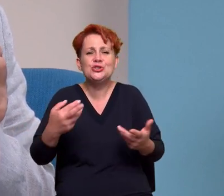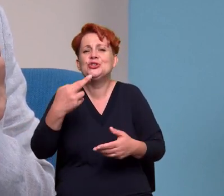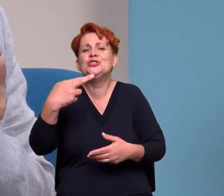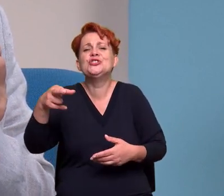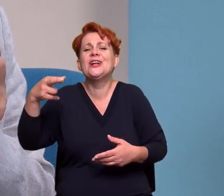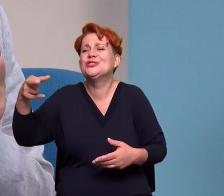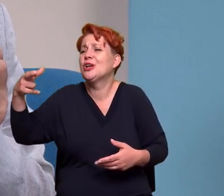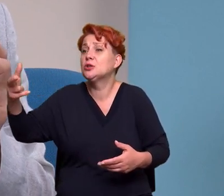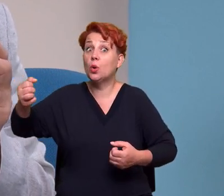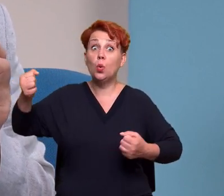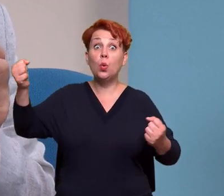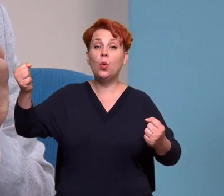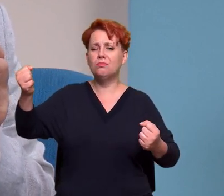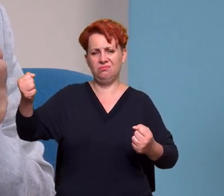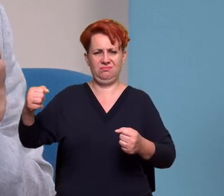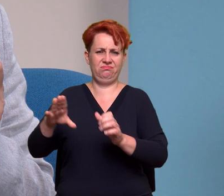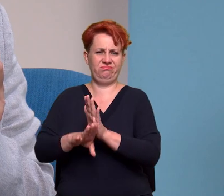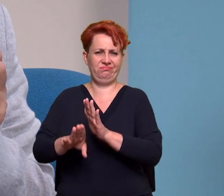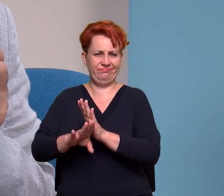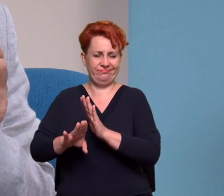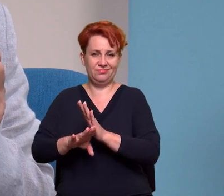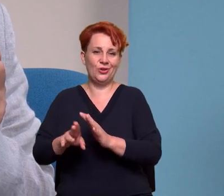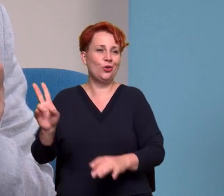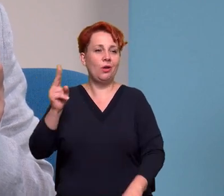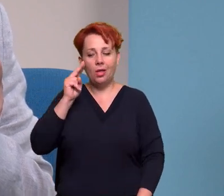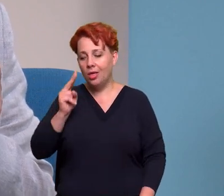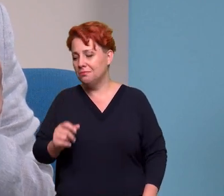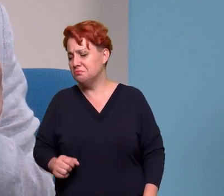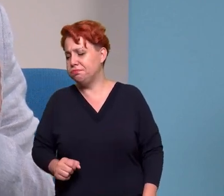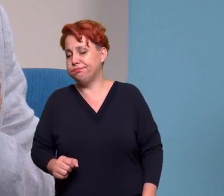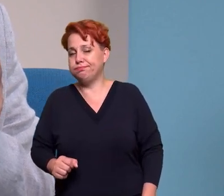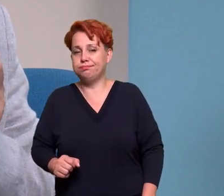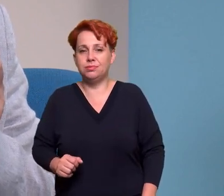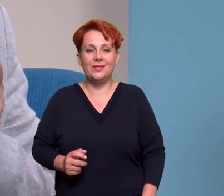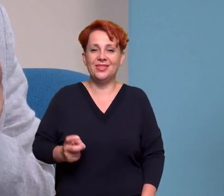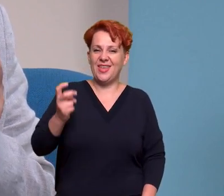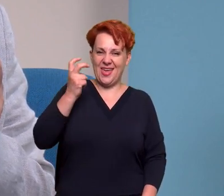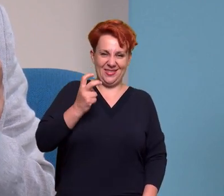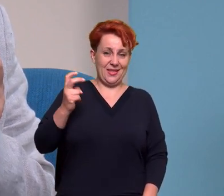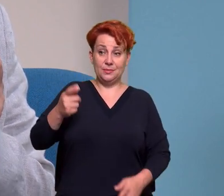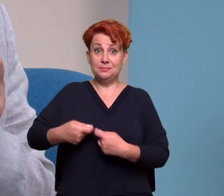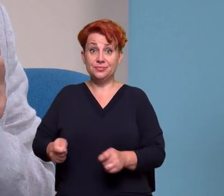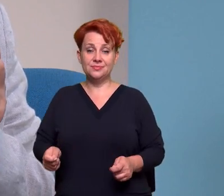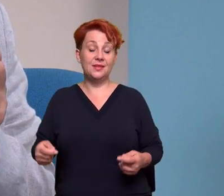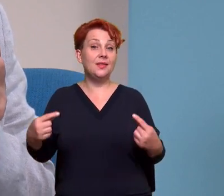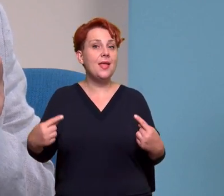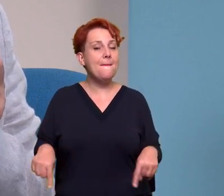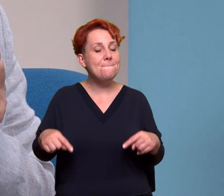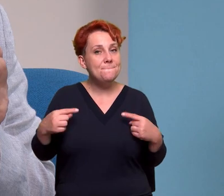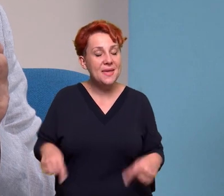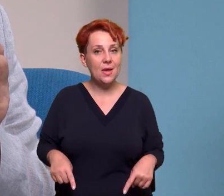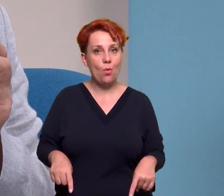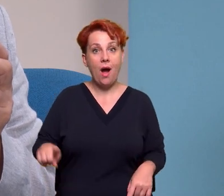przedmioty mało warte, których nikt ze względu na to, że są mało warte, nie sprzedał. A jednak ci